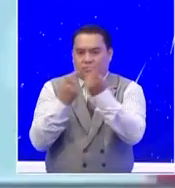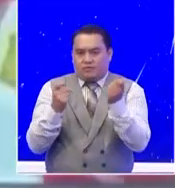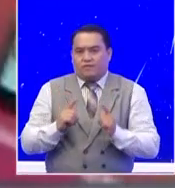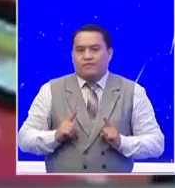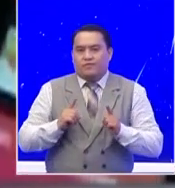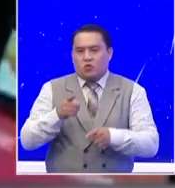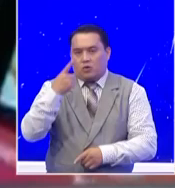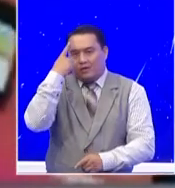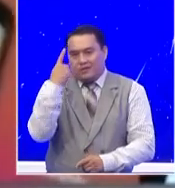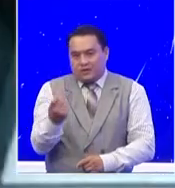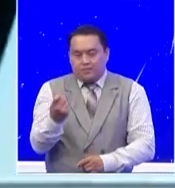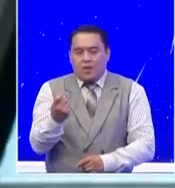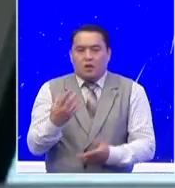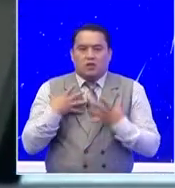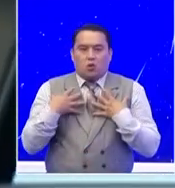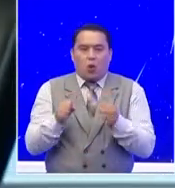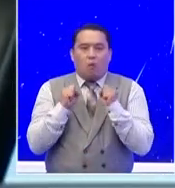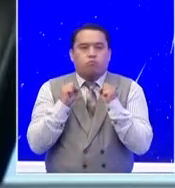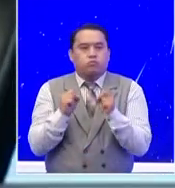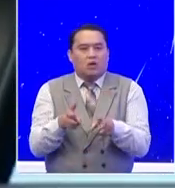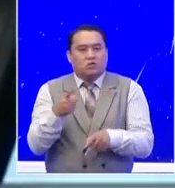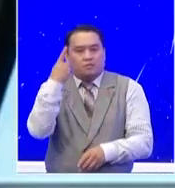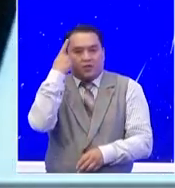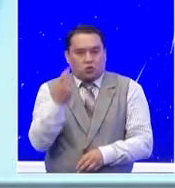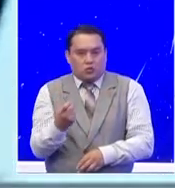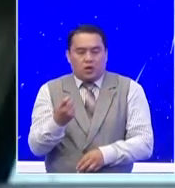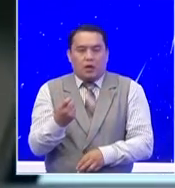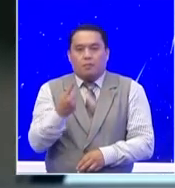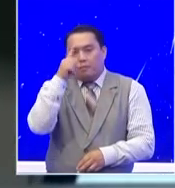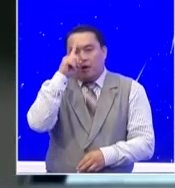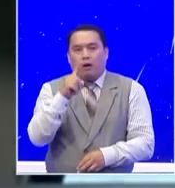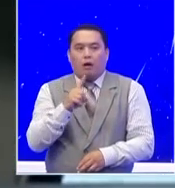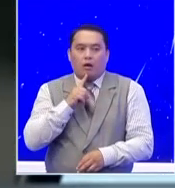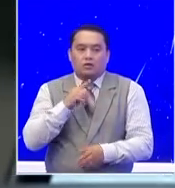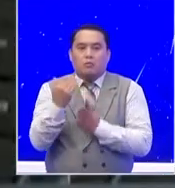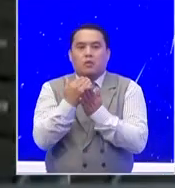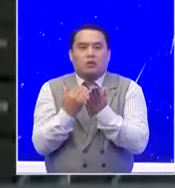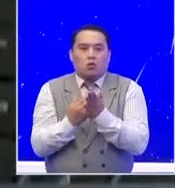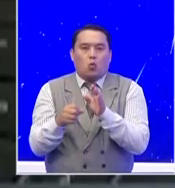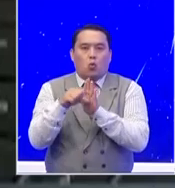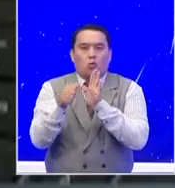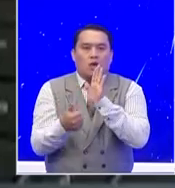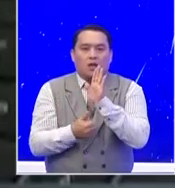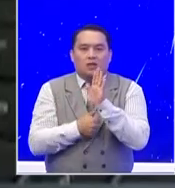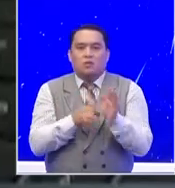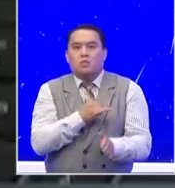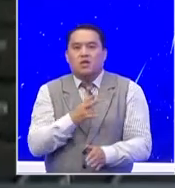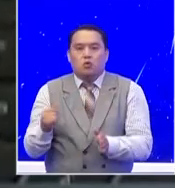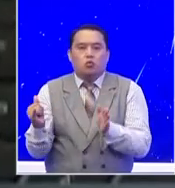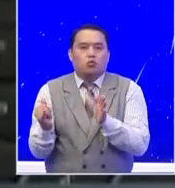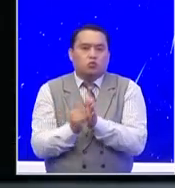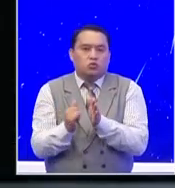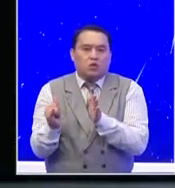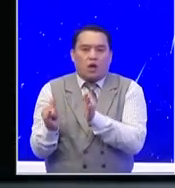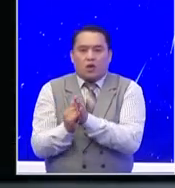түседі. Денсаулығына төнген қауіп туралы ескертіледі. Бір айда Германияда бұл бағдарламаны 16 миллион адам орнатыпты.